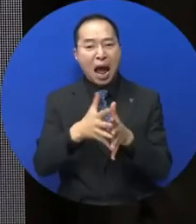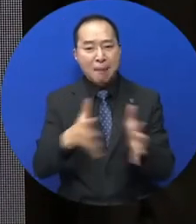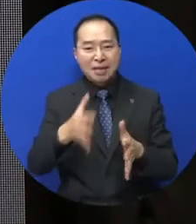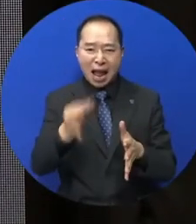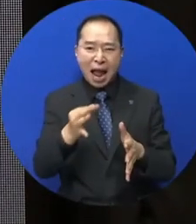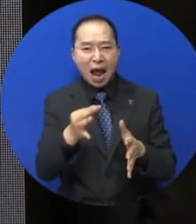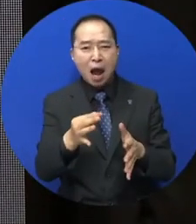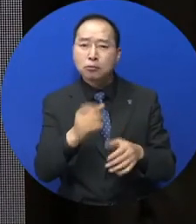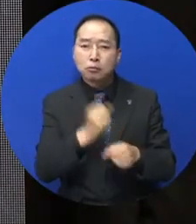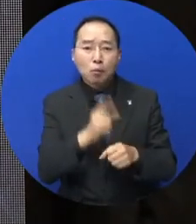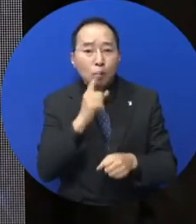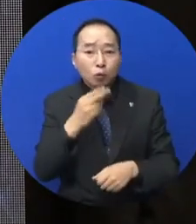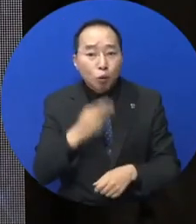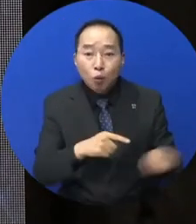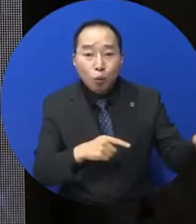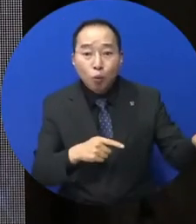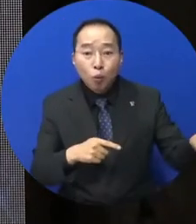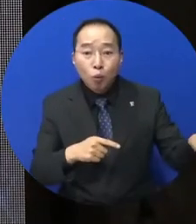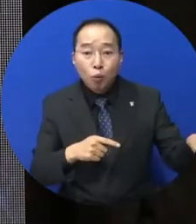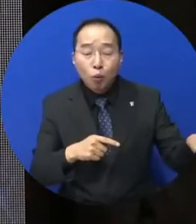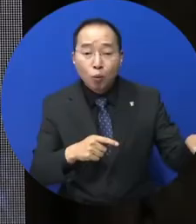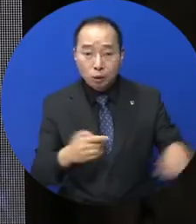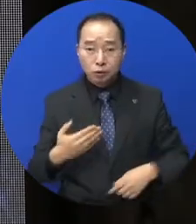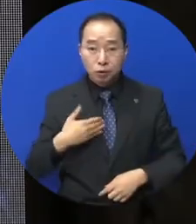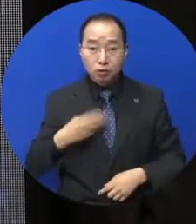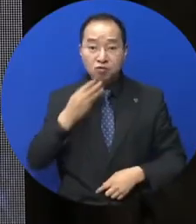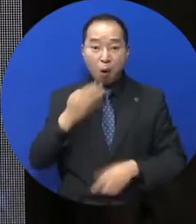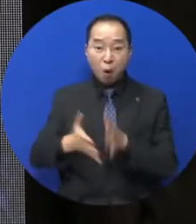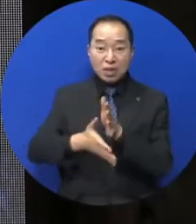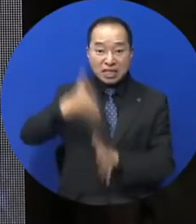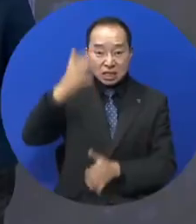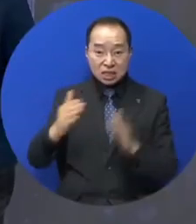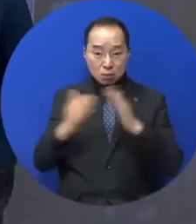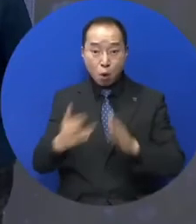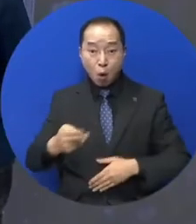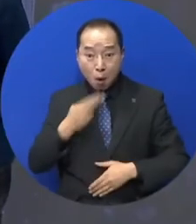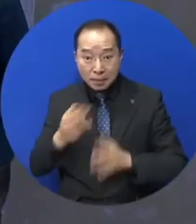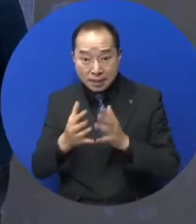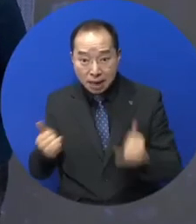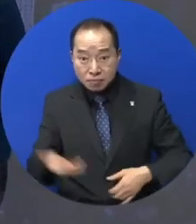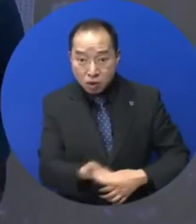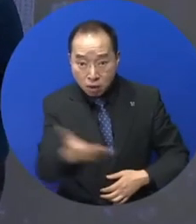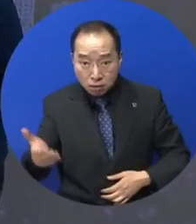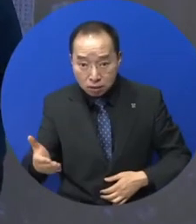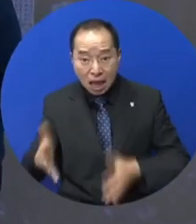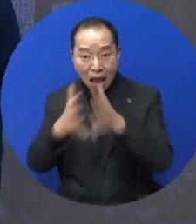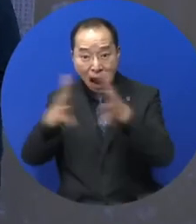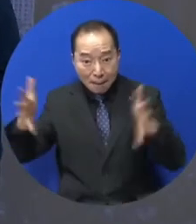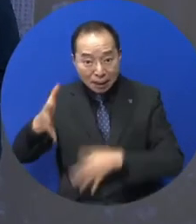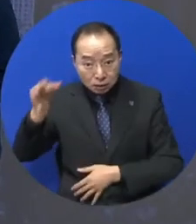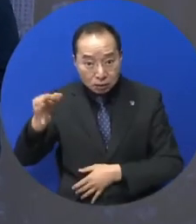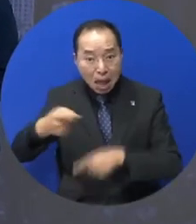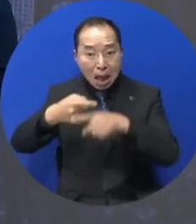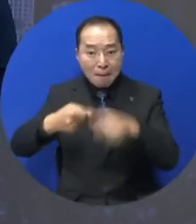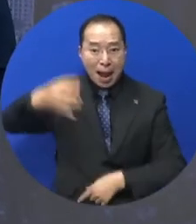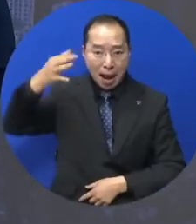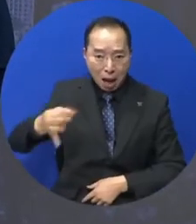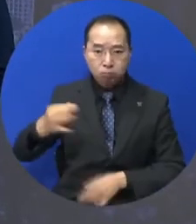가격 얘기는 잘 안 보입니다. 저는 서울시 무주택자 여러분께 반값 아파트를 약속드립니다.